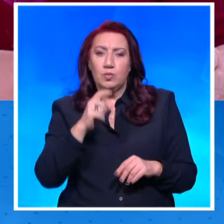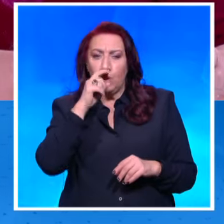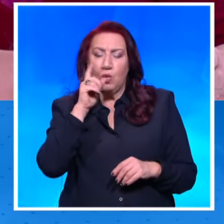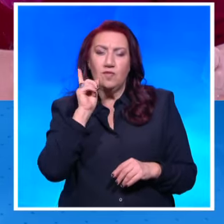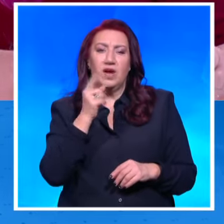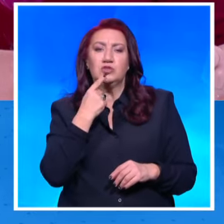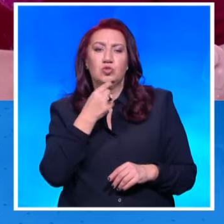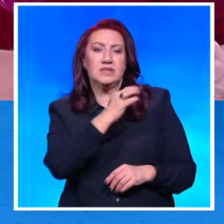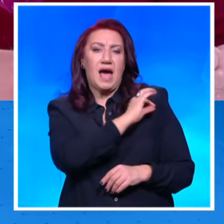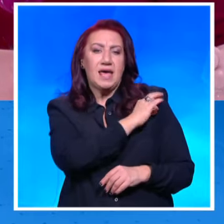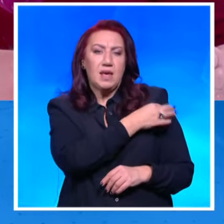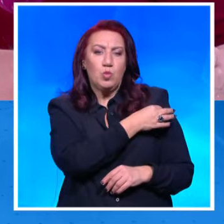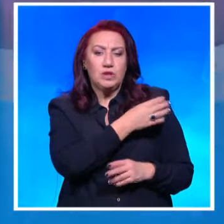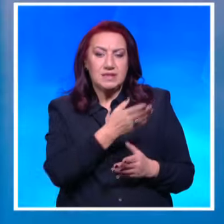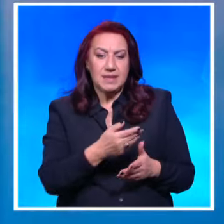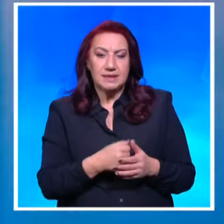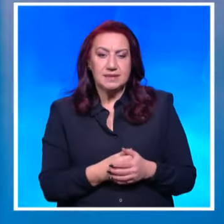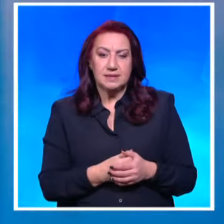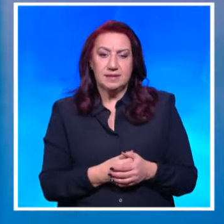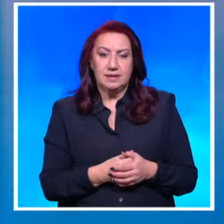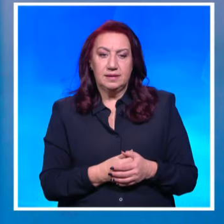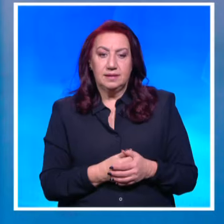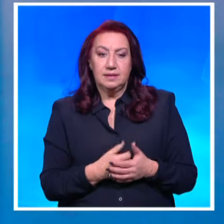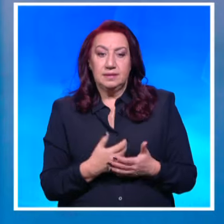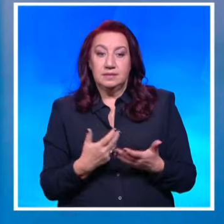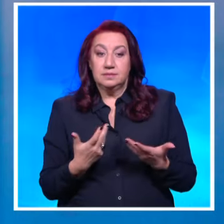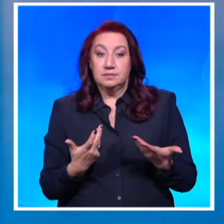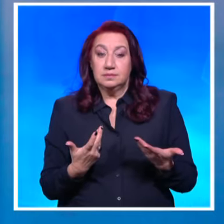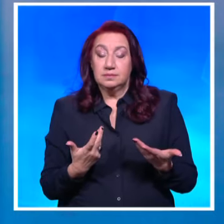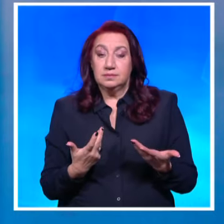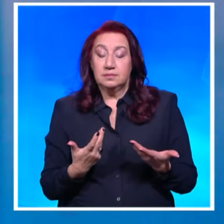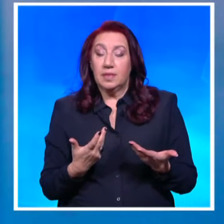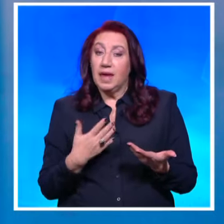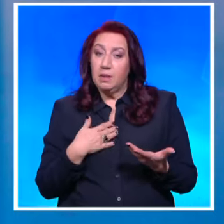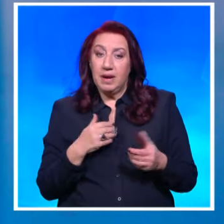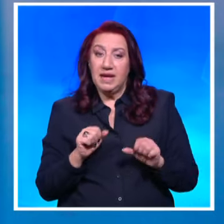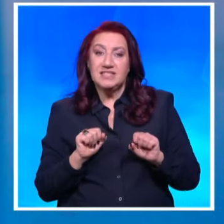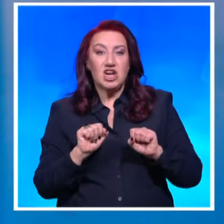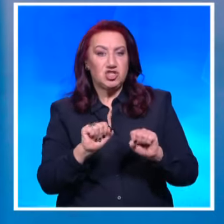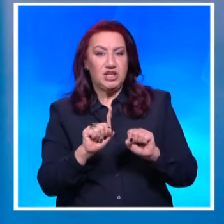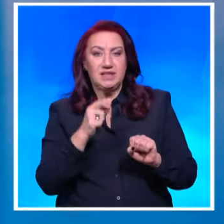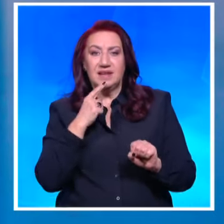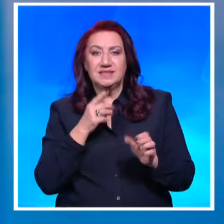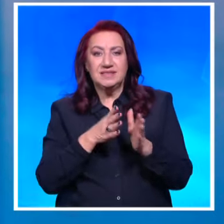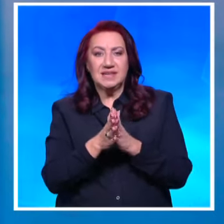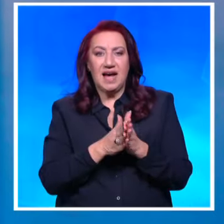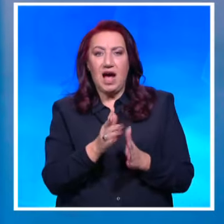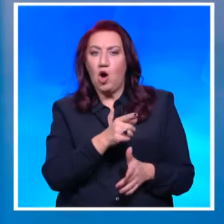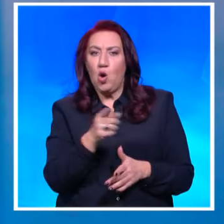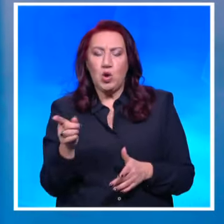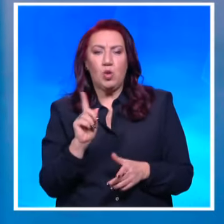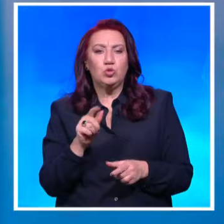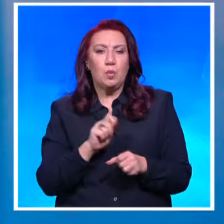особено за рисковите групи. Отворихте тази тема, всъщност доколко защитени са хората, които са си направили ваксина срещу